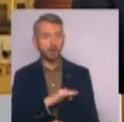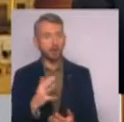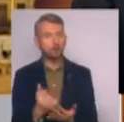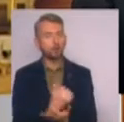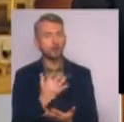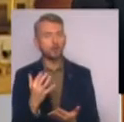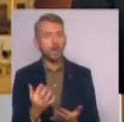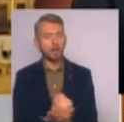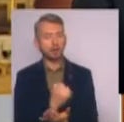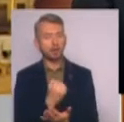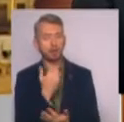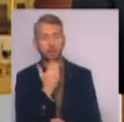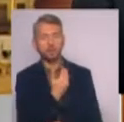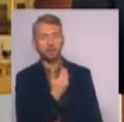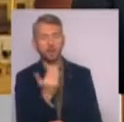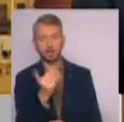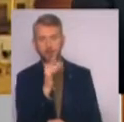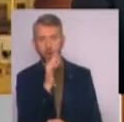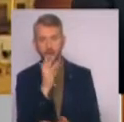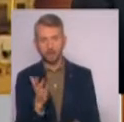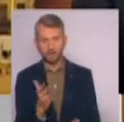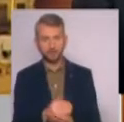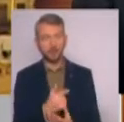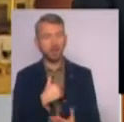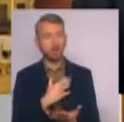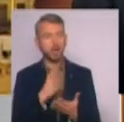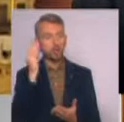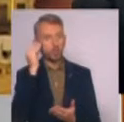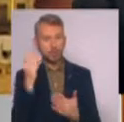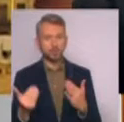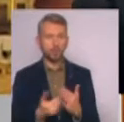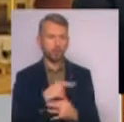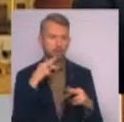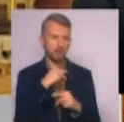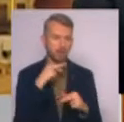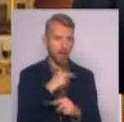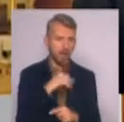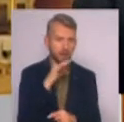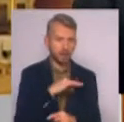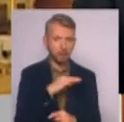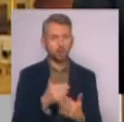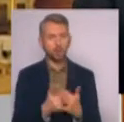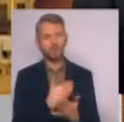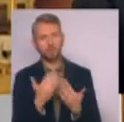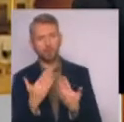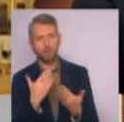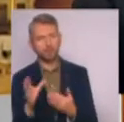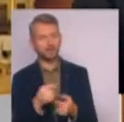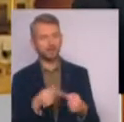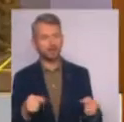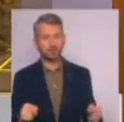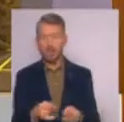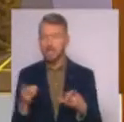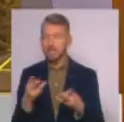досягнення останніх років. Я маю на увазі нові препарати, нові підходи і все інше. Тобто